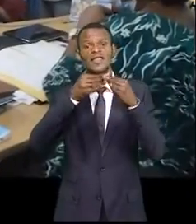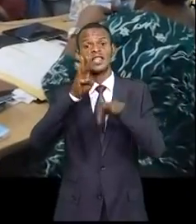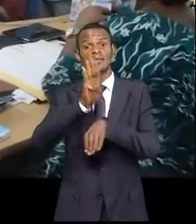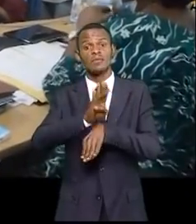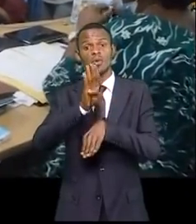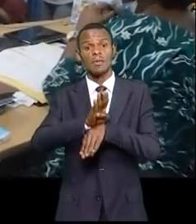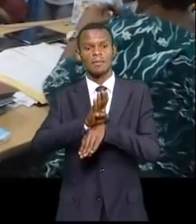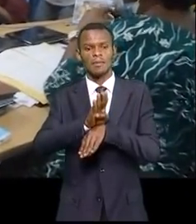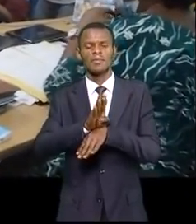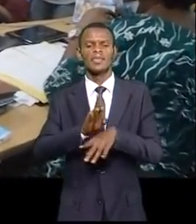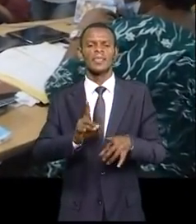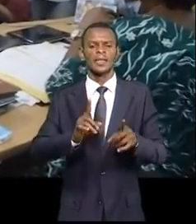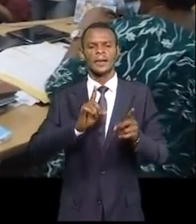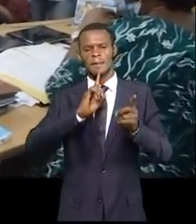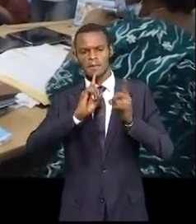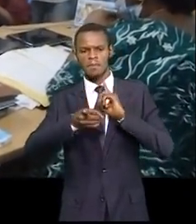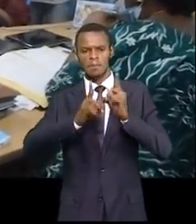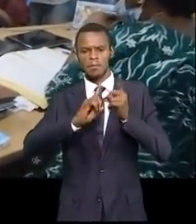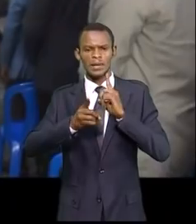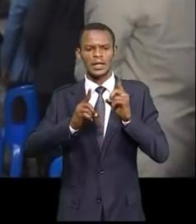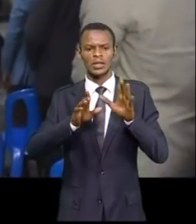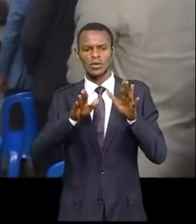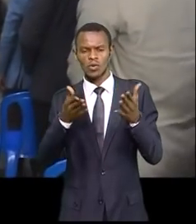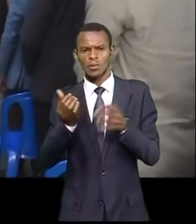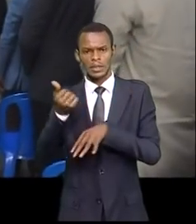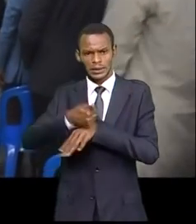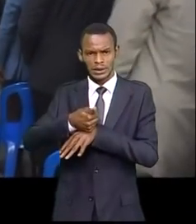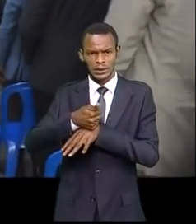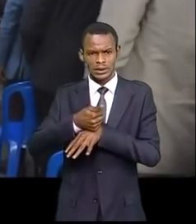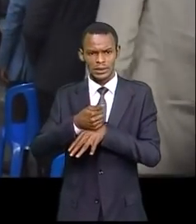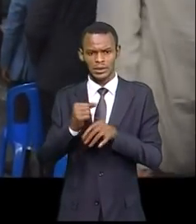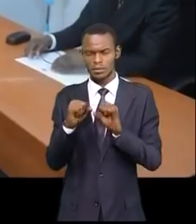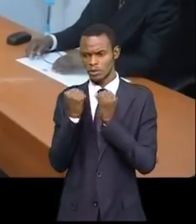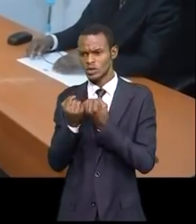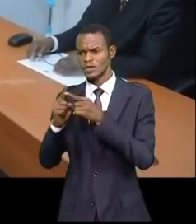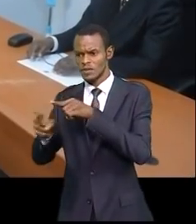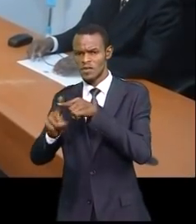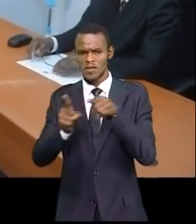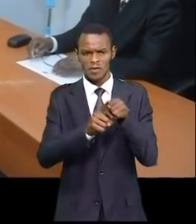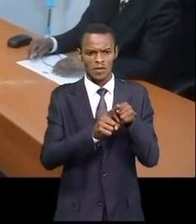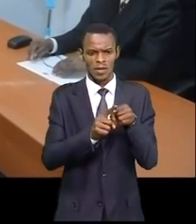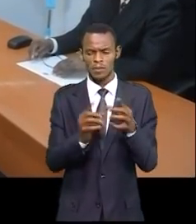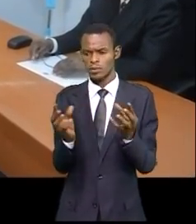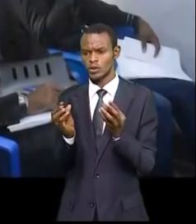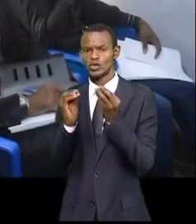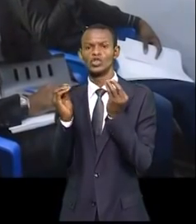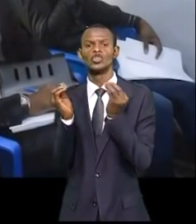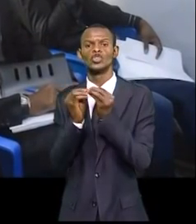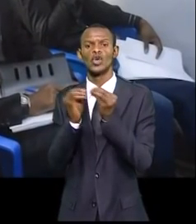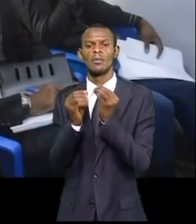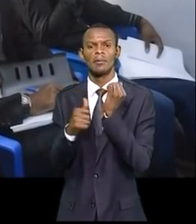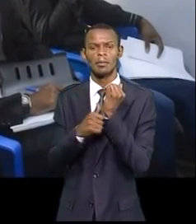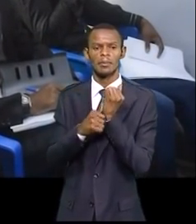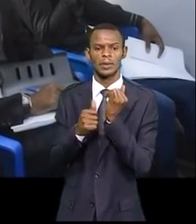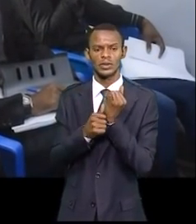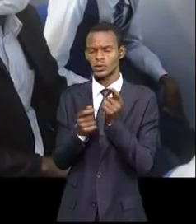savoir la mise en place de la structure organique la mise en place des effectifs qualifié pour booster le rendement de personnel